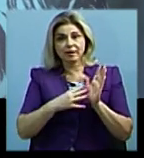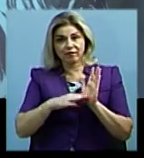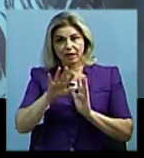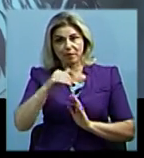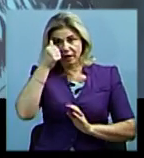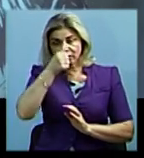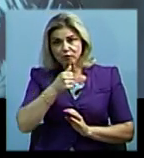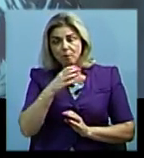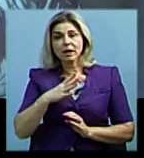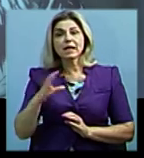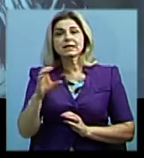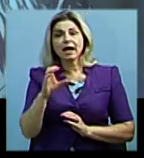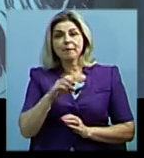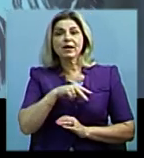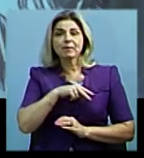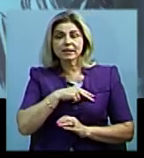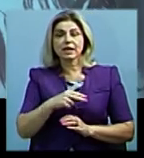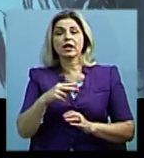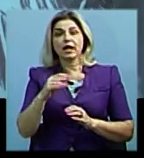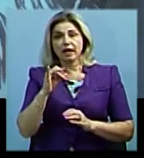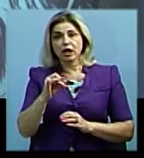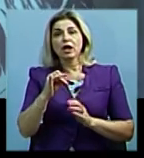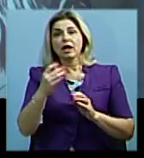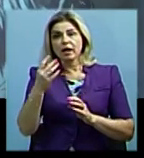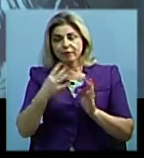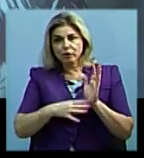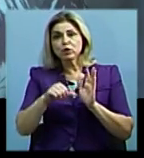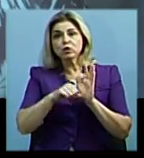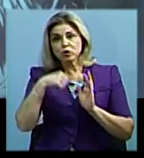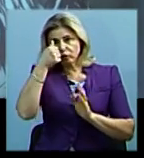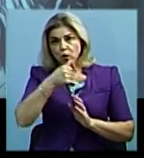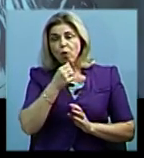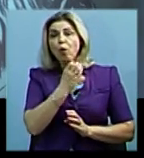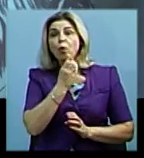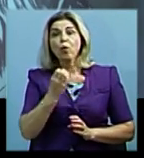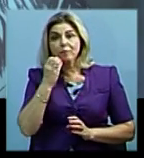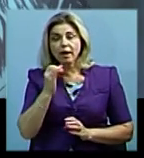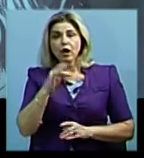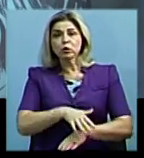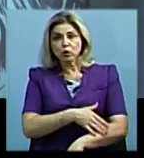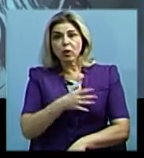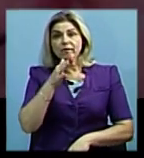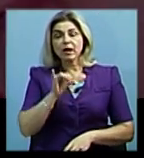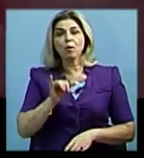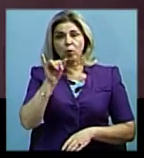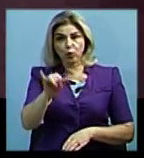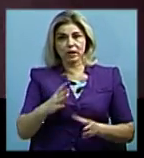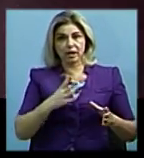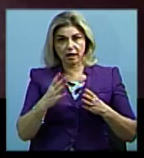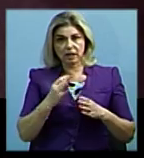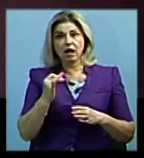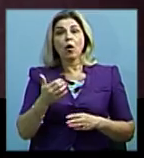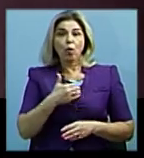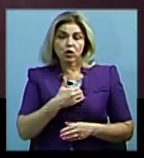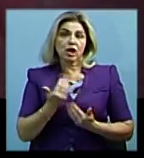срібним призером чемпіонату світу 96-го року на Кубі. Довгий час у нього тренувався, тому, звісно, ми хочемо